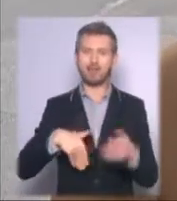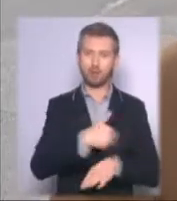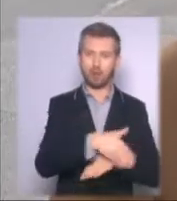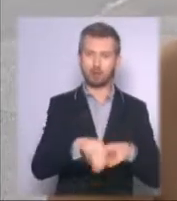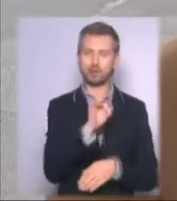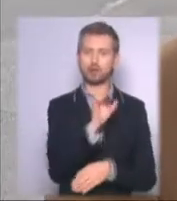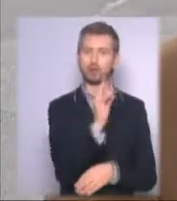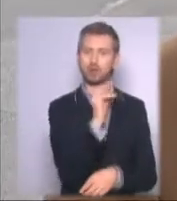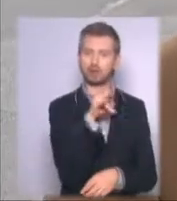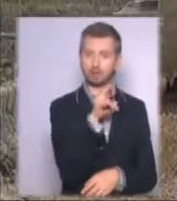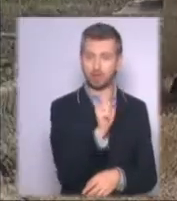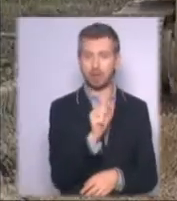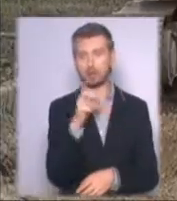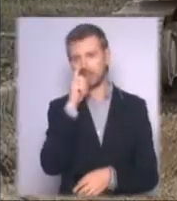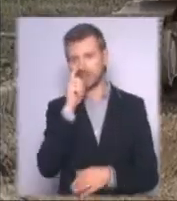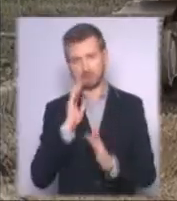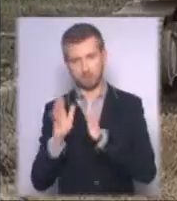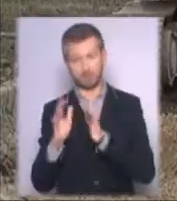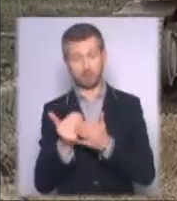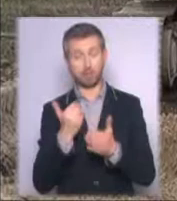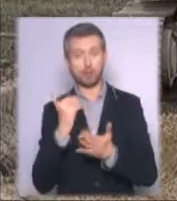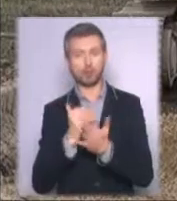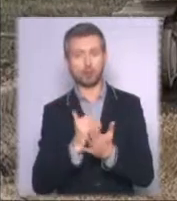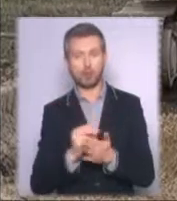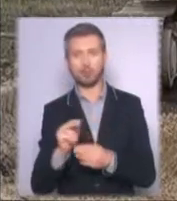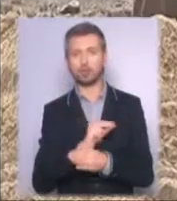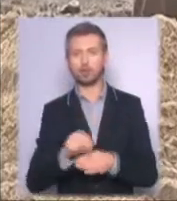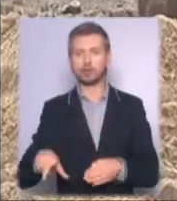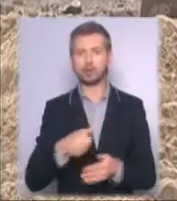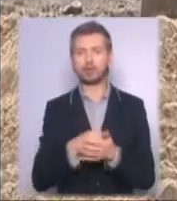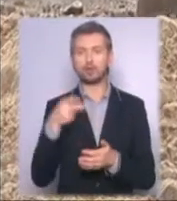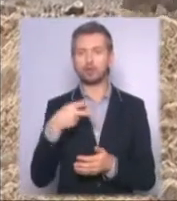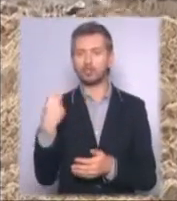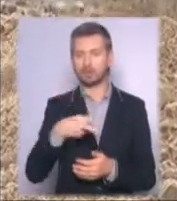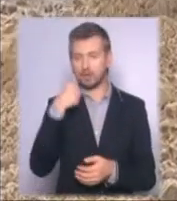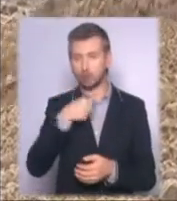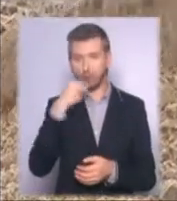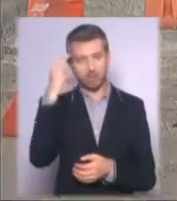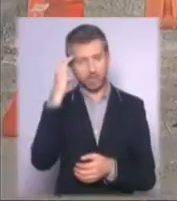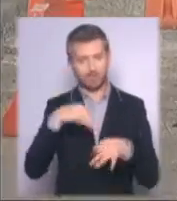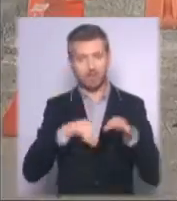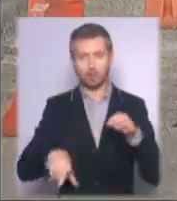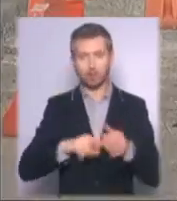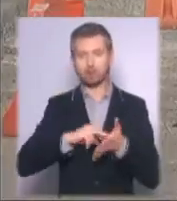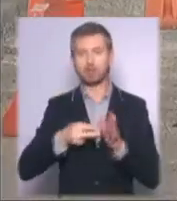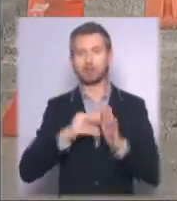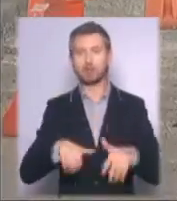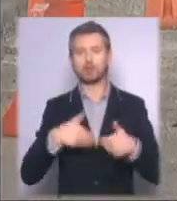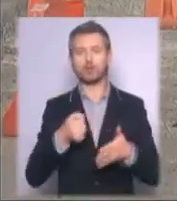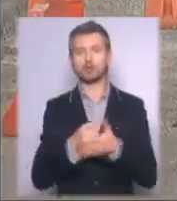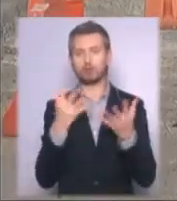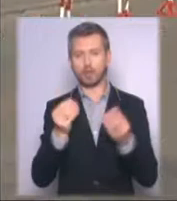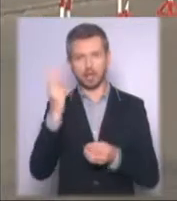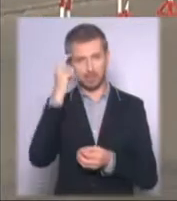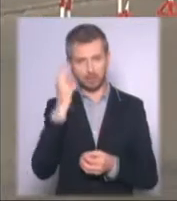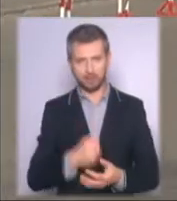Акіпної, Броварський проспект. Попередню програму реконструкції доріг до 2020 року у «Київавтодорі» планують презентувати до Дня Києва.